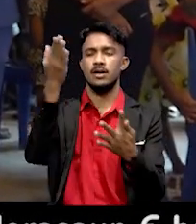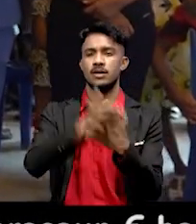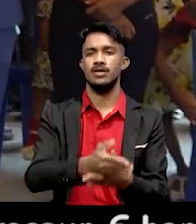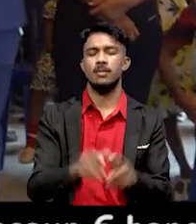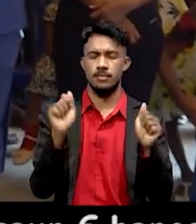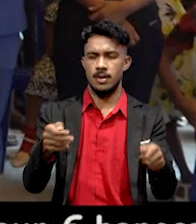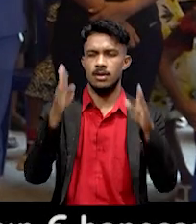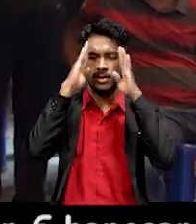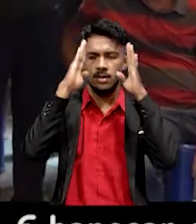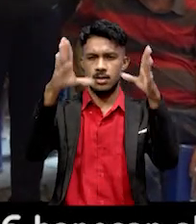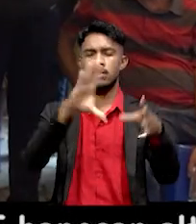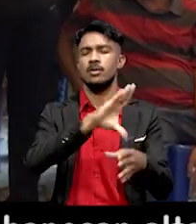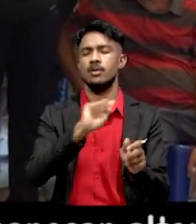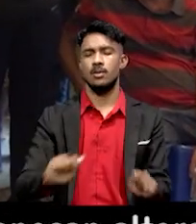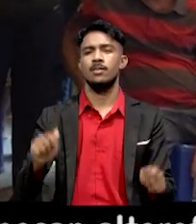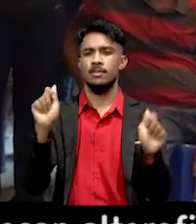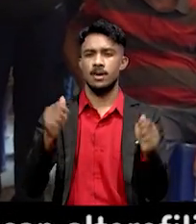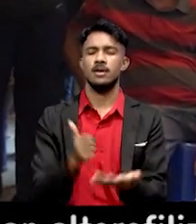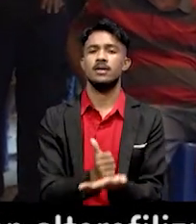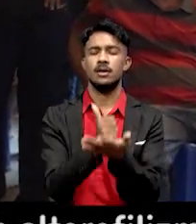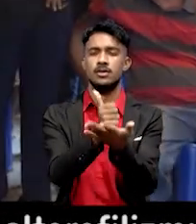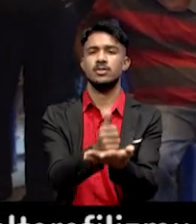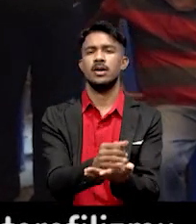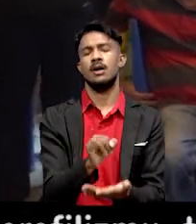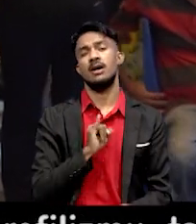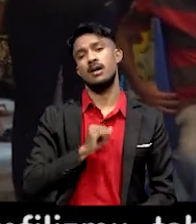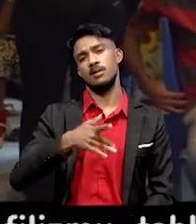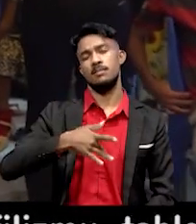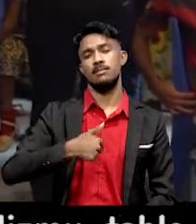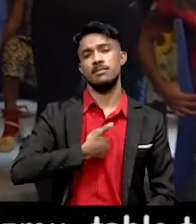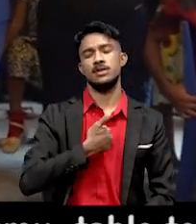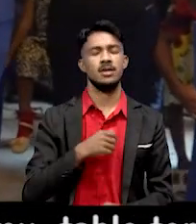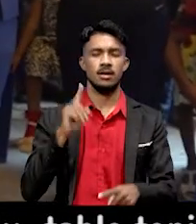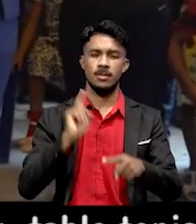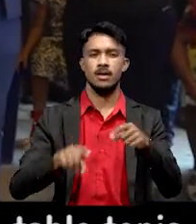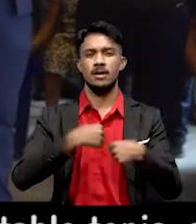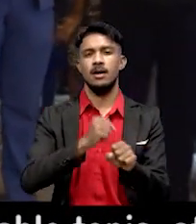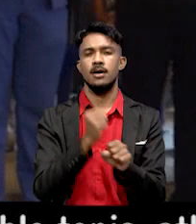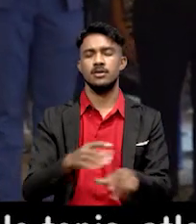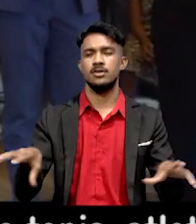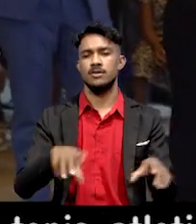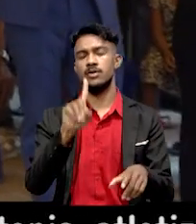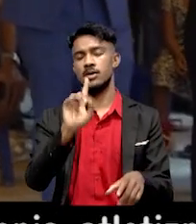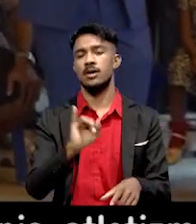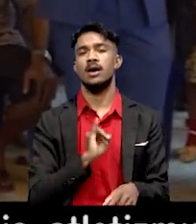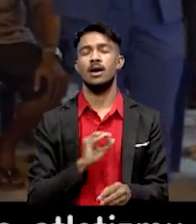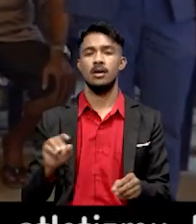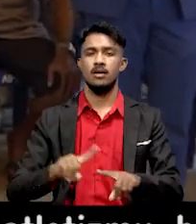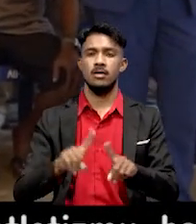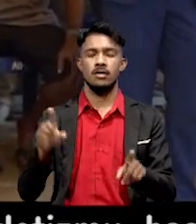Lolo Lima, Xirahalo. Hau Mesa, Lahala Bodida. Hau Lahatene. Hau